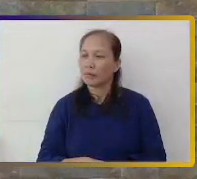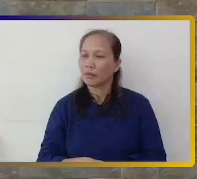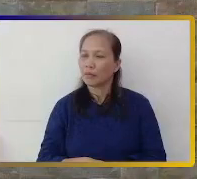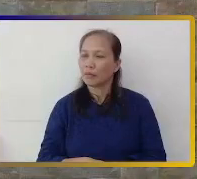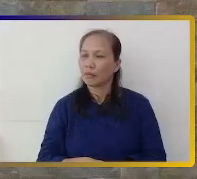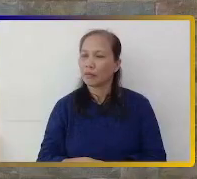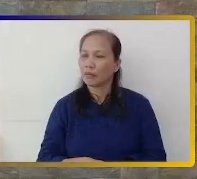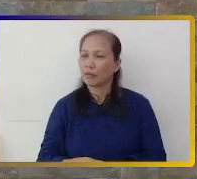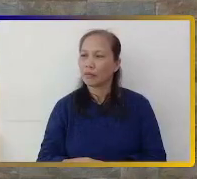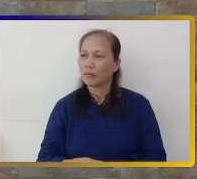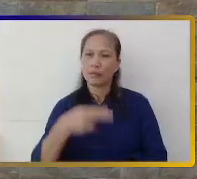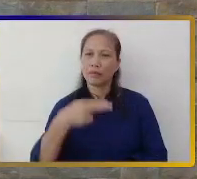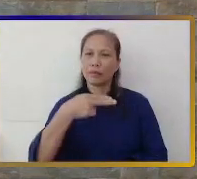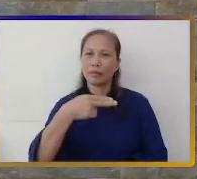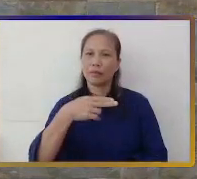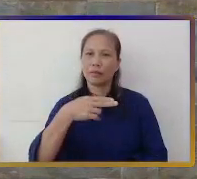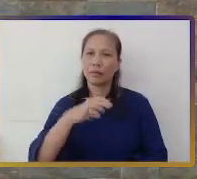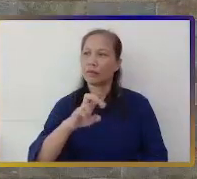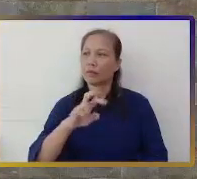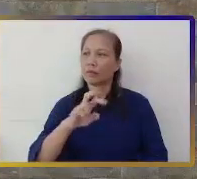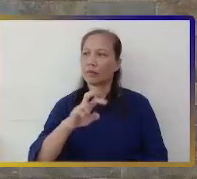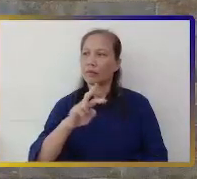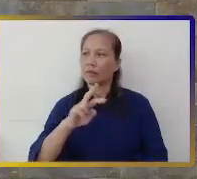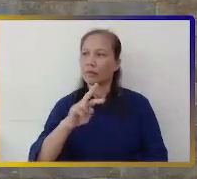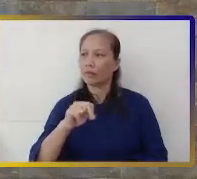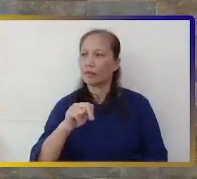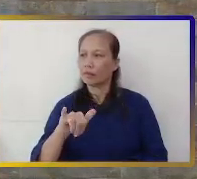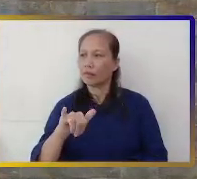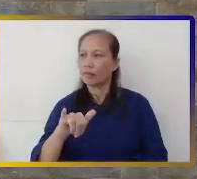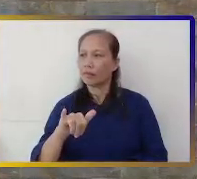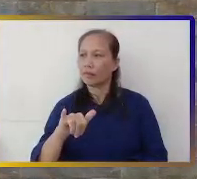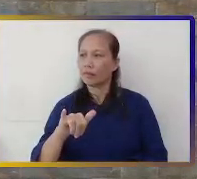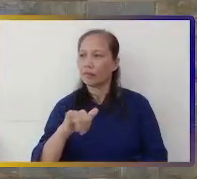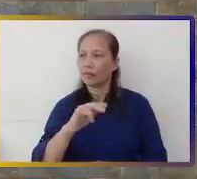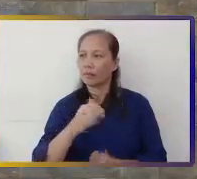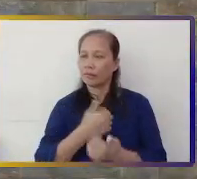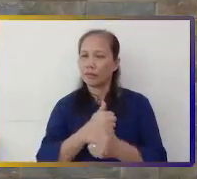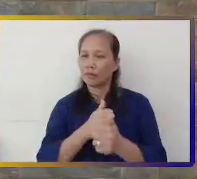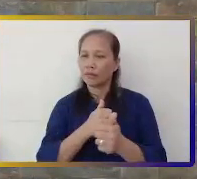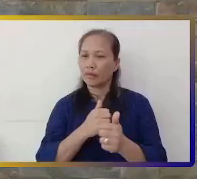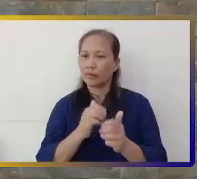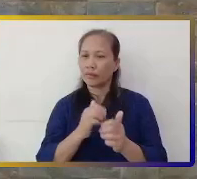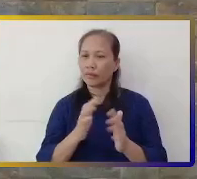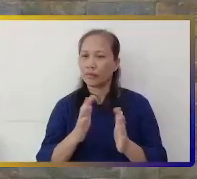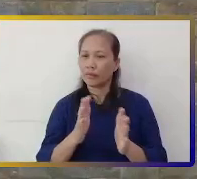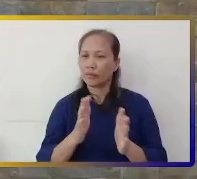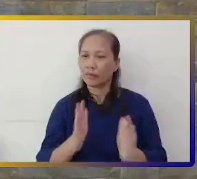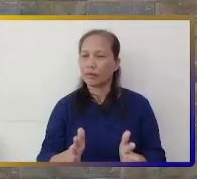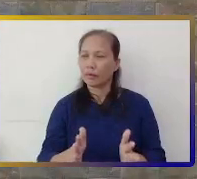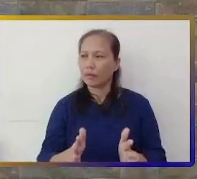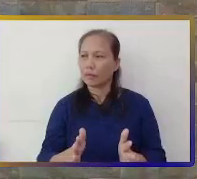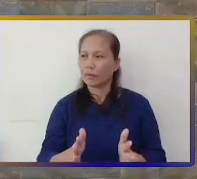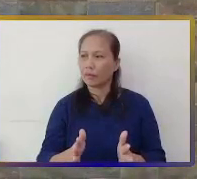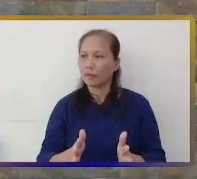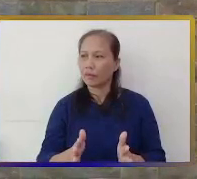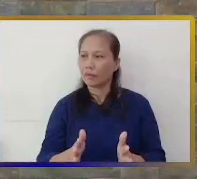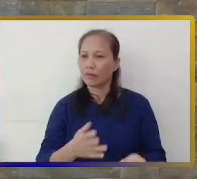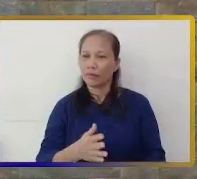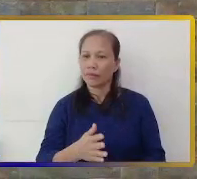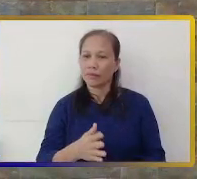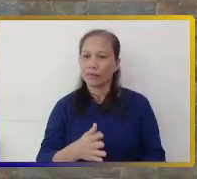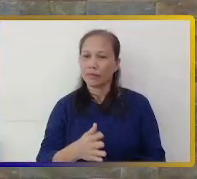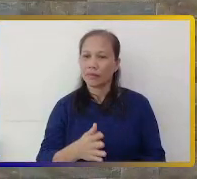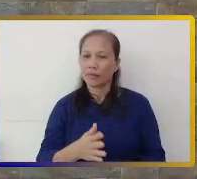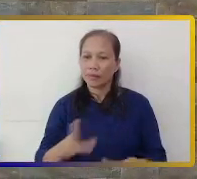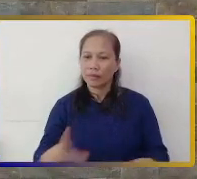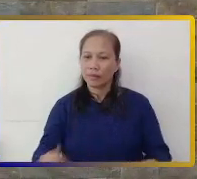mga Hen rans kinilala sila of living a simple Holy life you see that Yan po yyung mga pinractice na